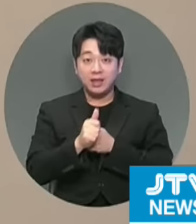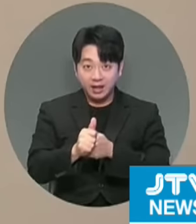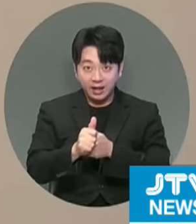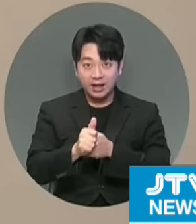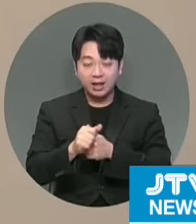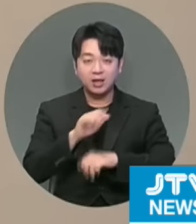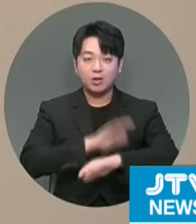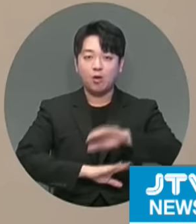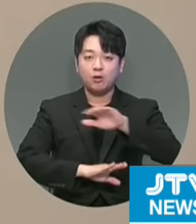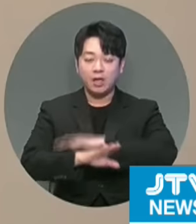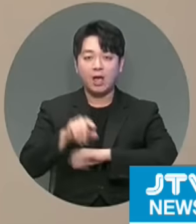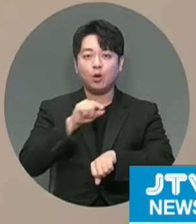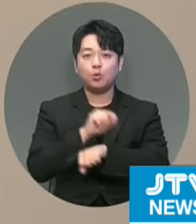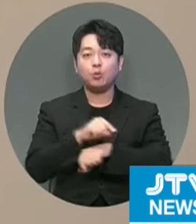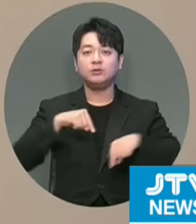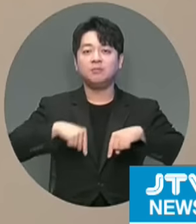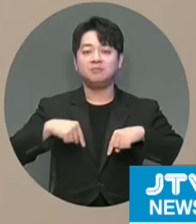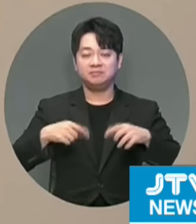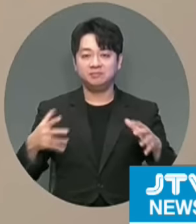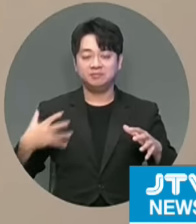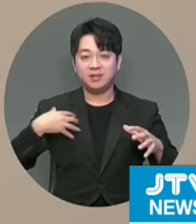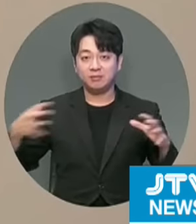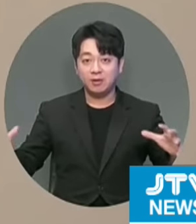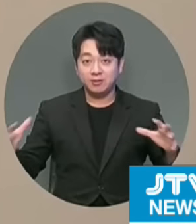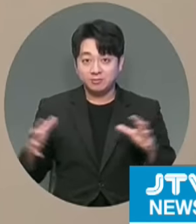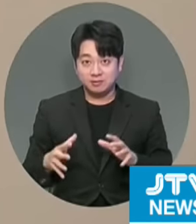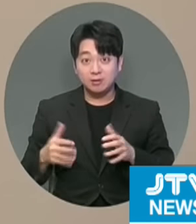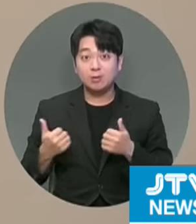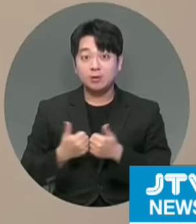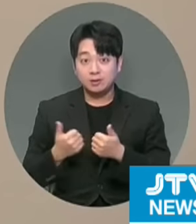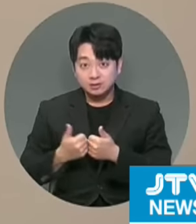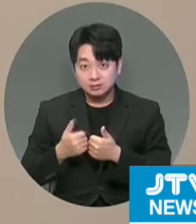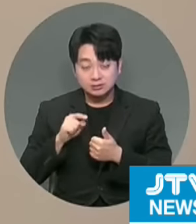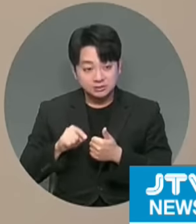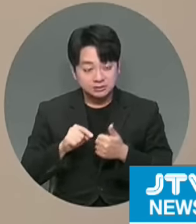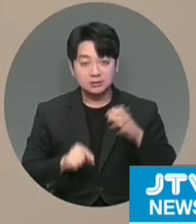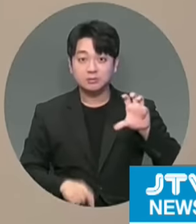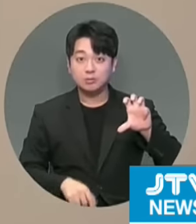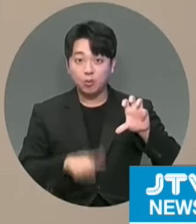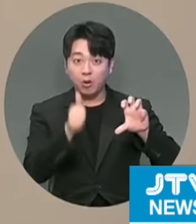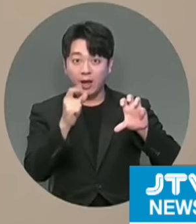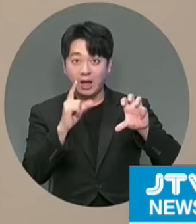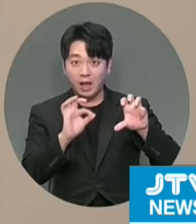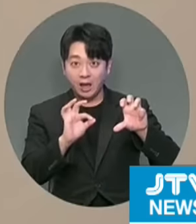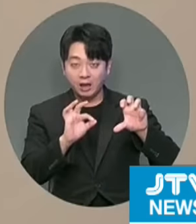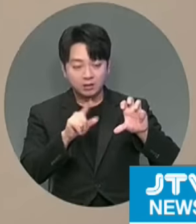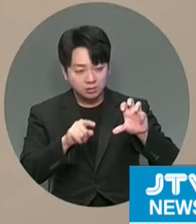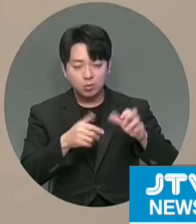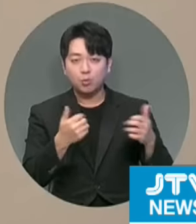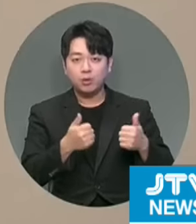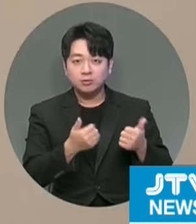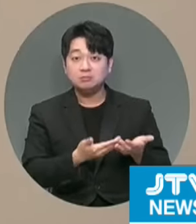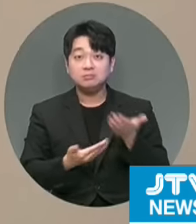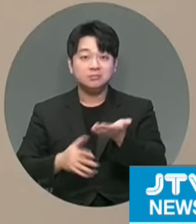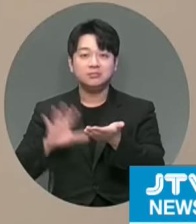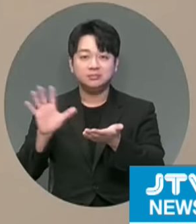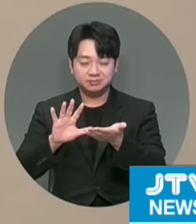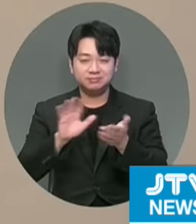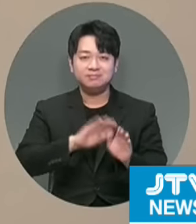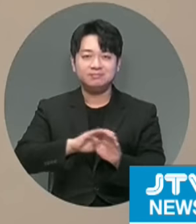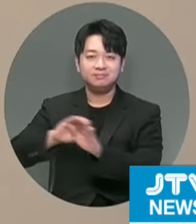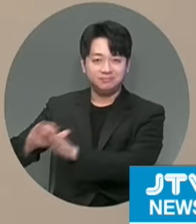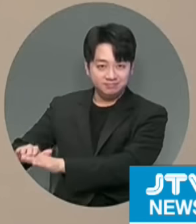대표 의원과 협의하여 오늘 본회의에는 상정하지 않겠습니다. 의사일정